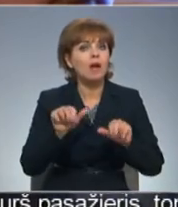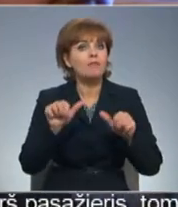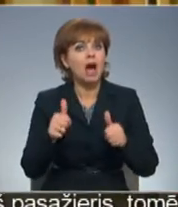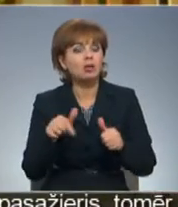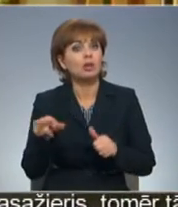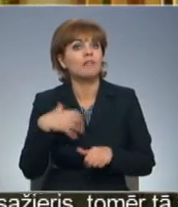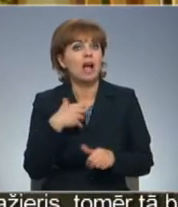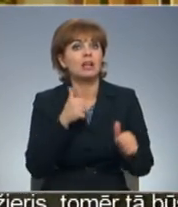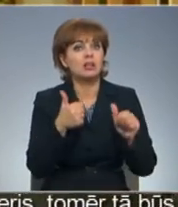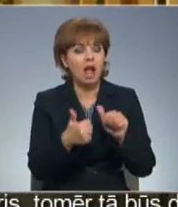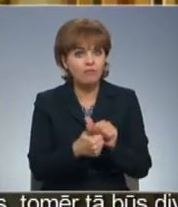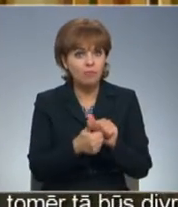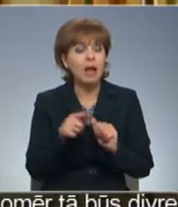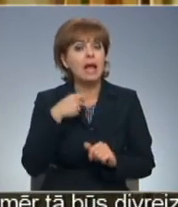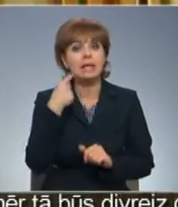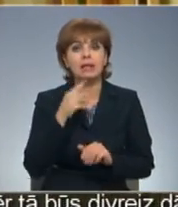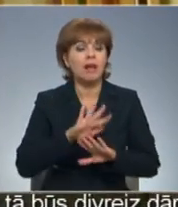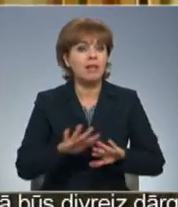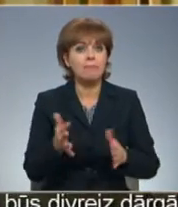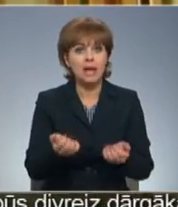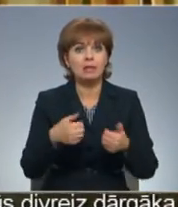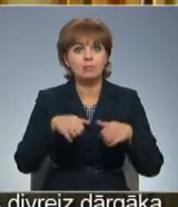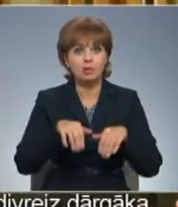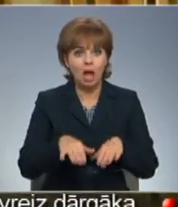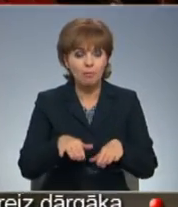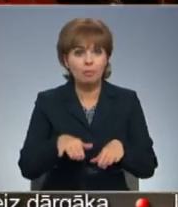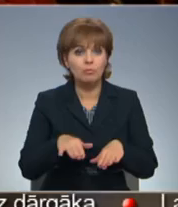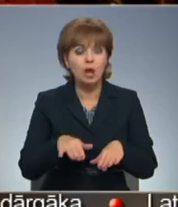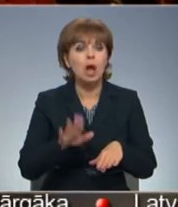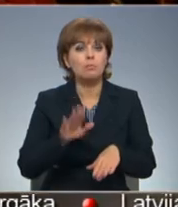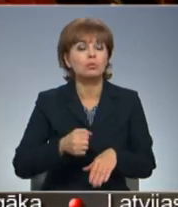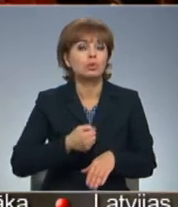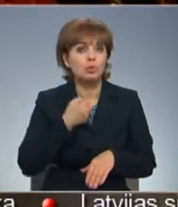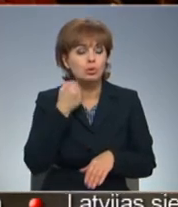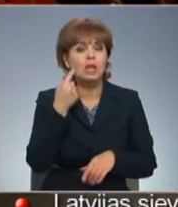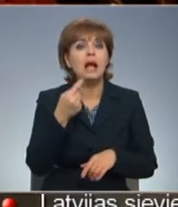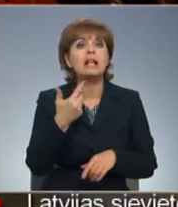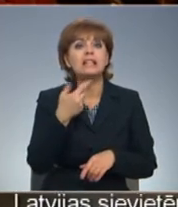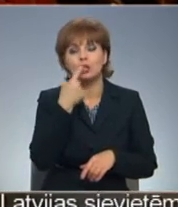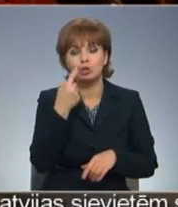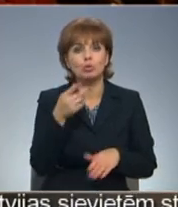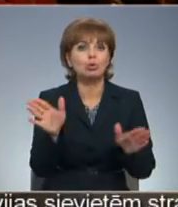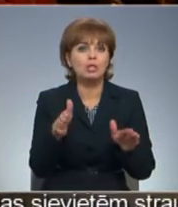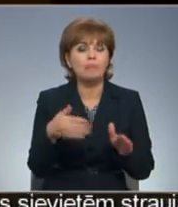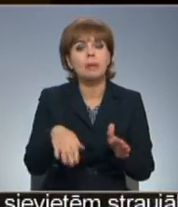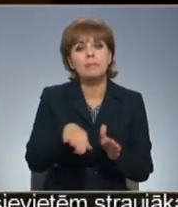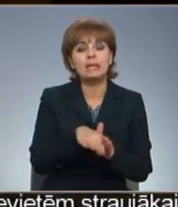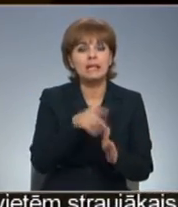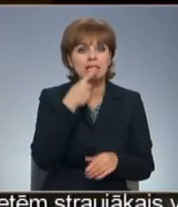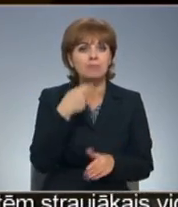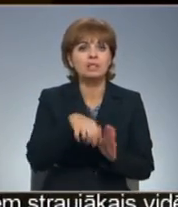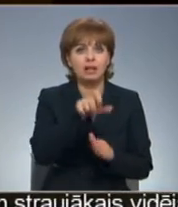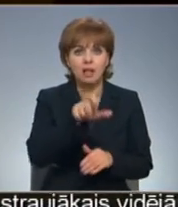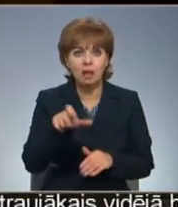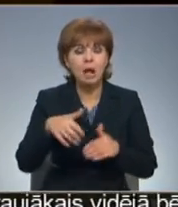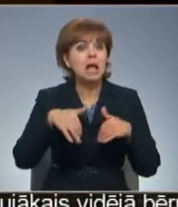to reformu. Jo ilgāk nepieņems lēmumu, jo emocija būs arvien vairāk. 3 stundas ilgajā sanāksmē piedalījās ap 100 dalībnieku. Lēmums